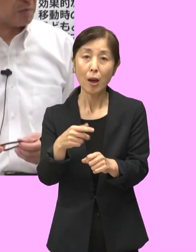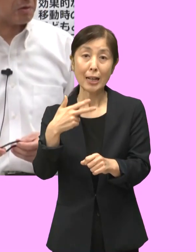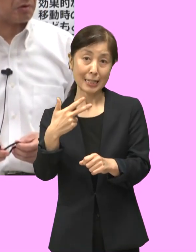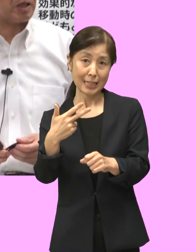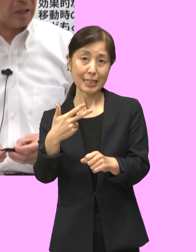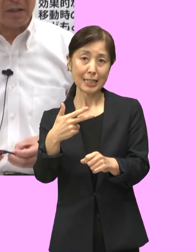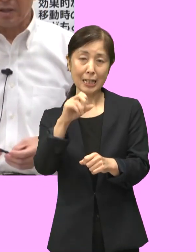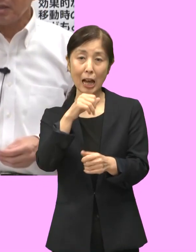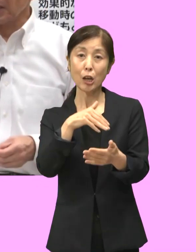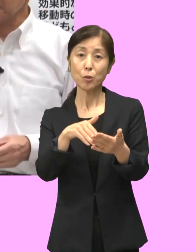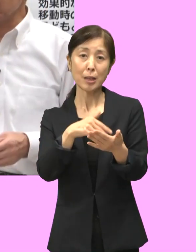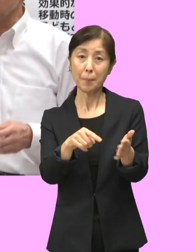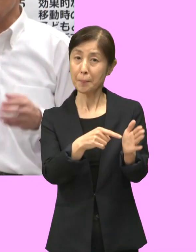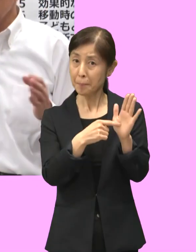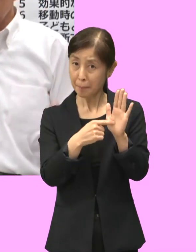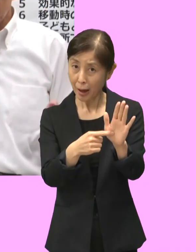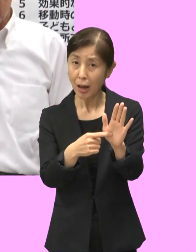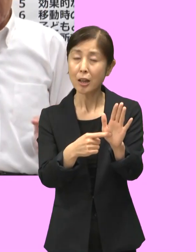予算を示すことで